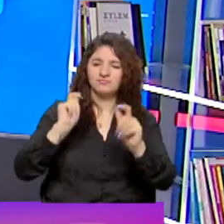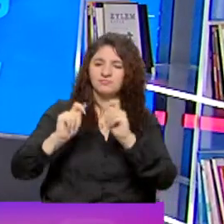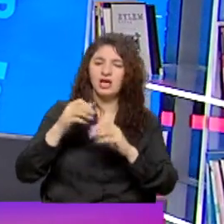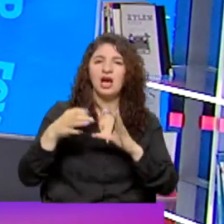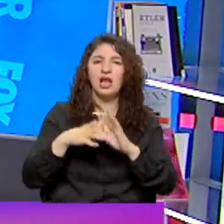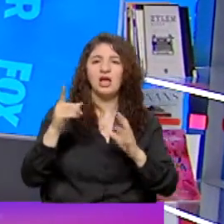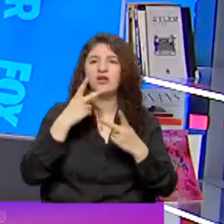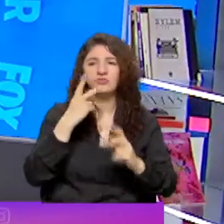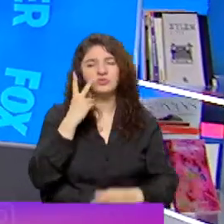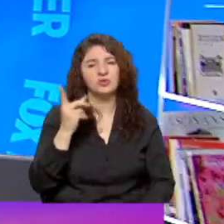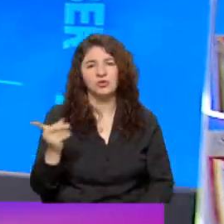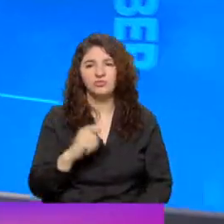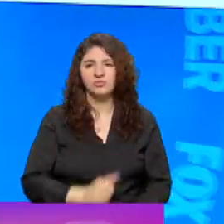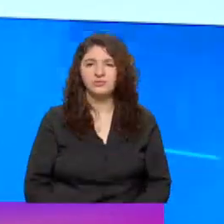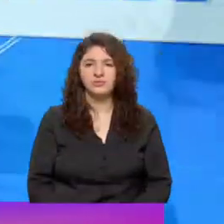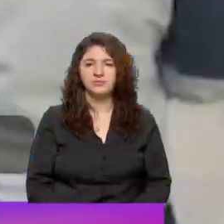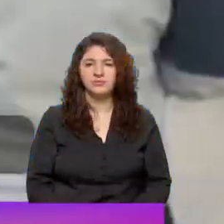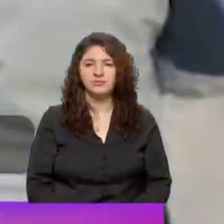açıklamasına geçiyoruz